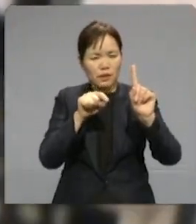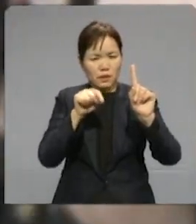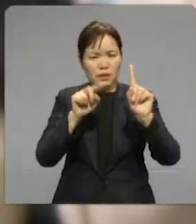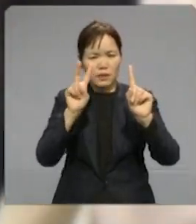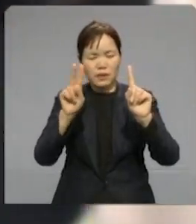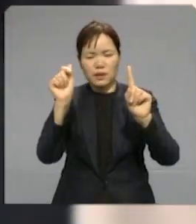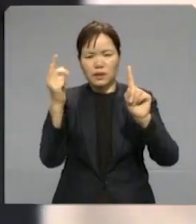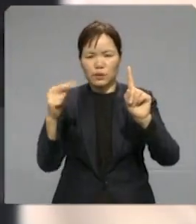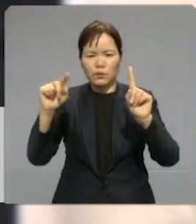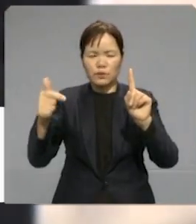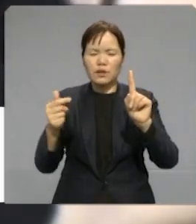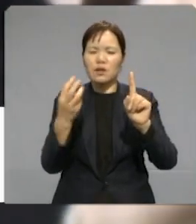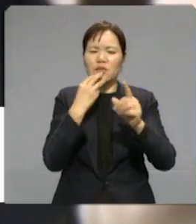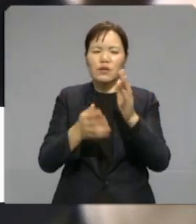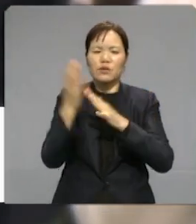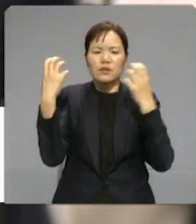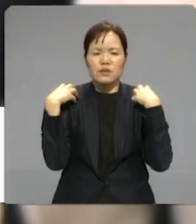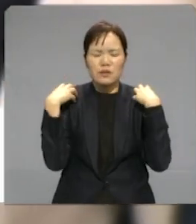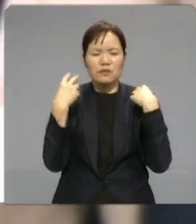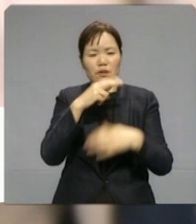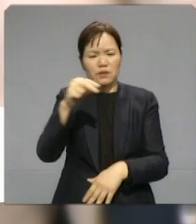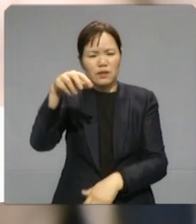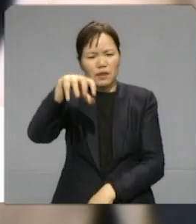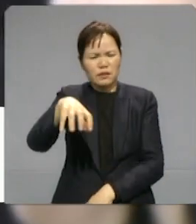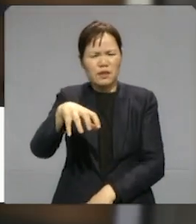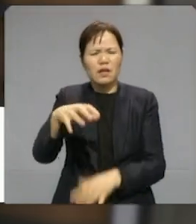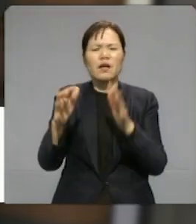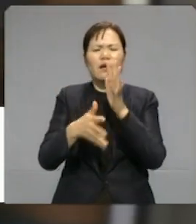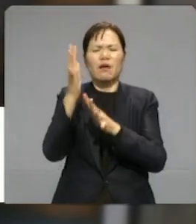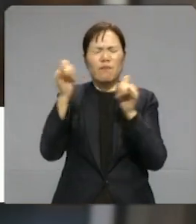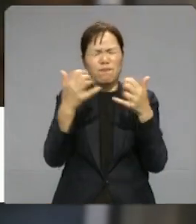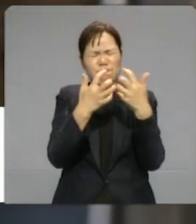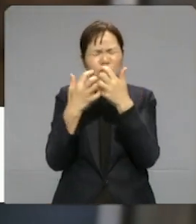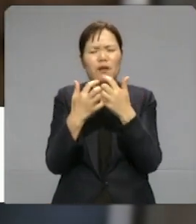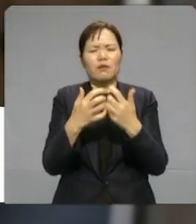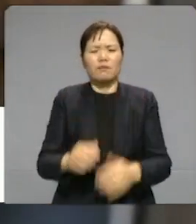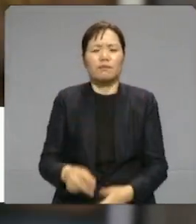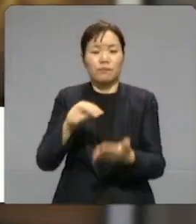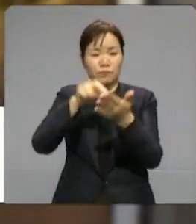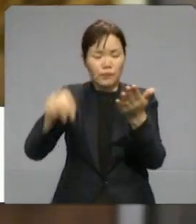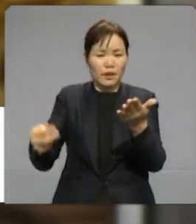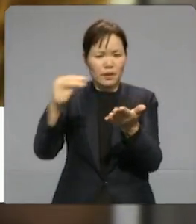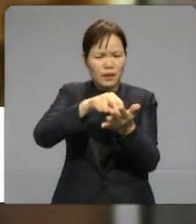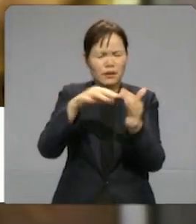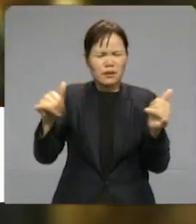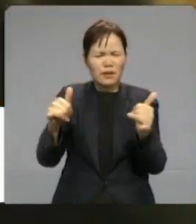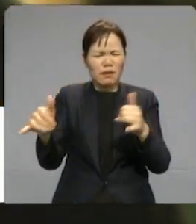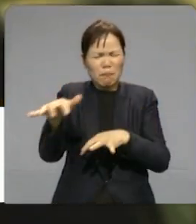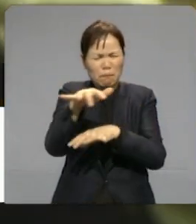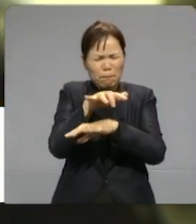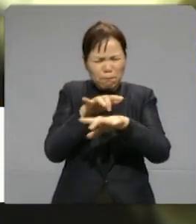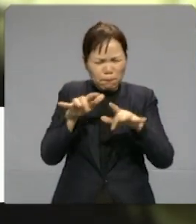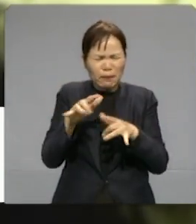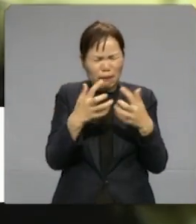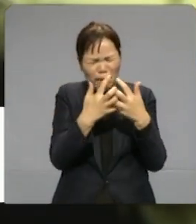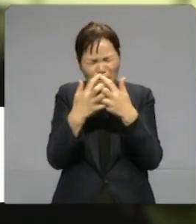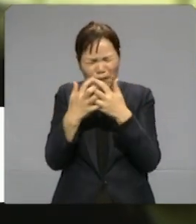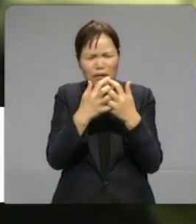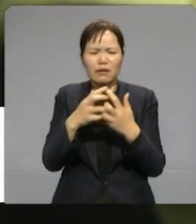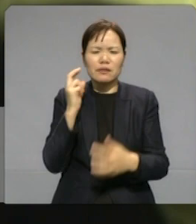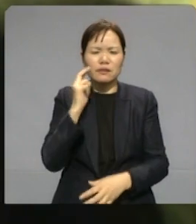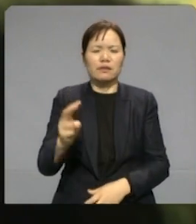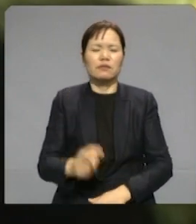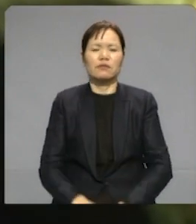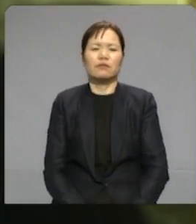다니는 서울시청역 승강장은 시민들로 붐볐습니다. 내리고 타는 승객들이 섞이며 현장에선 극심한